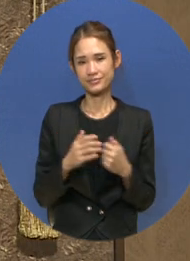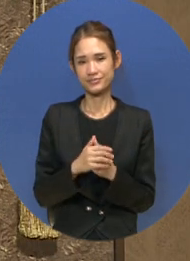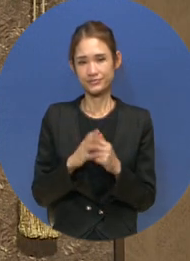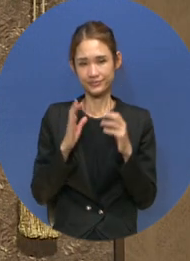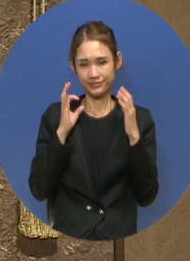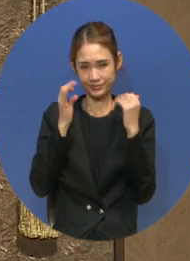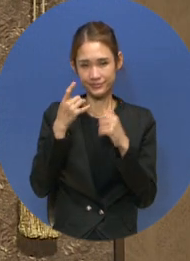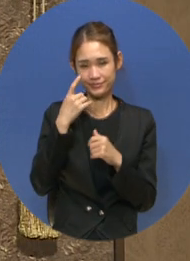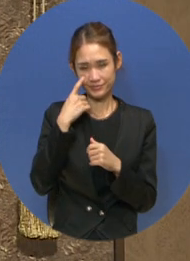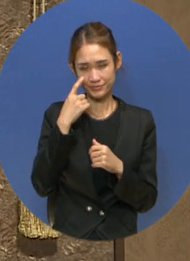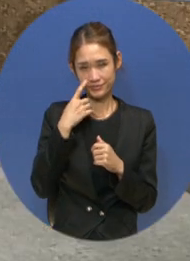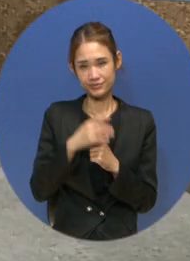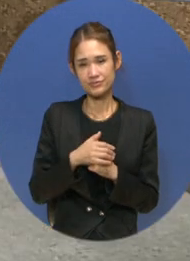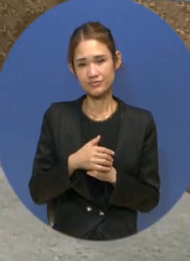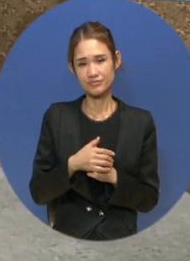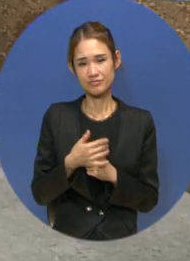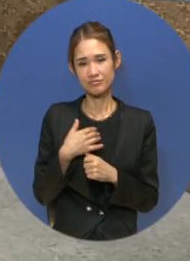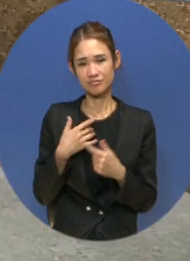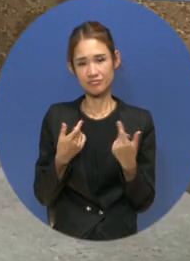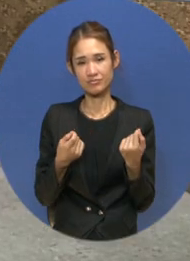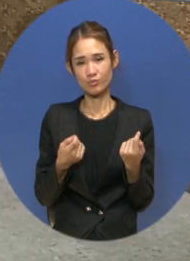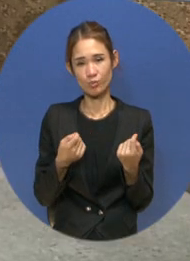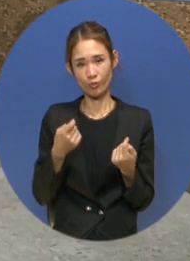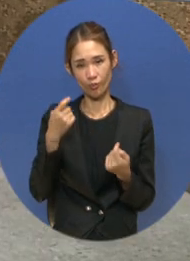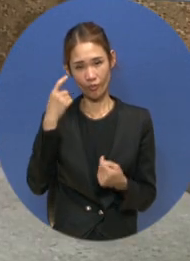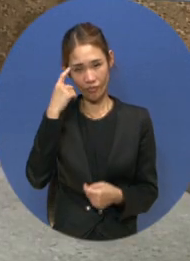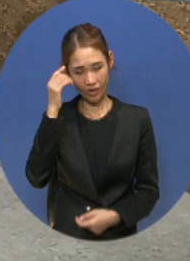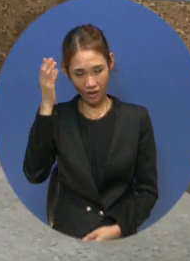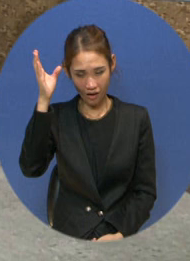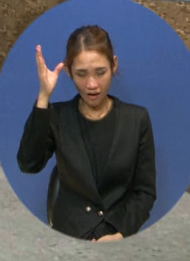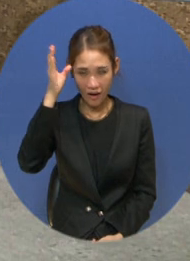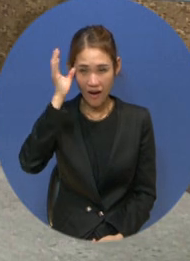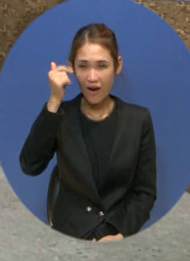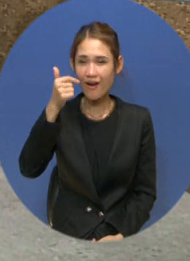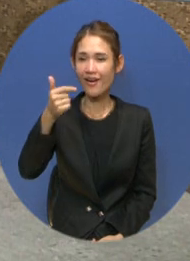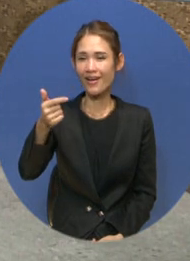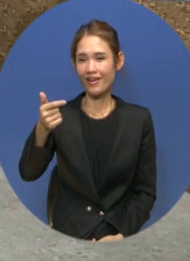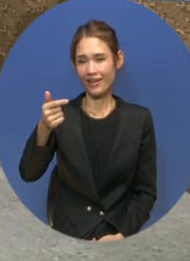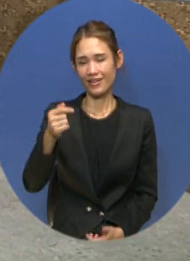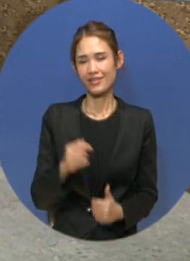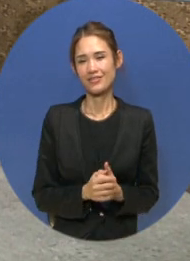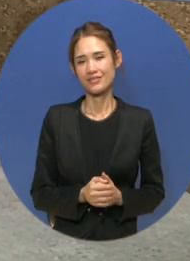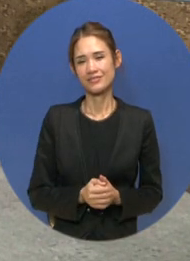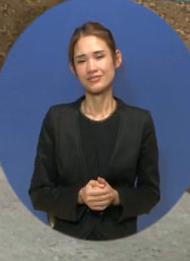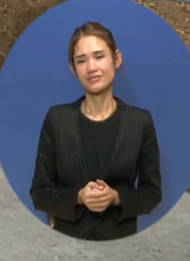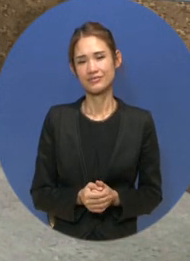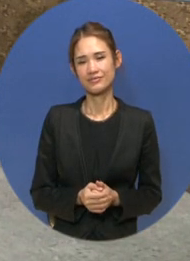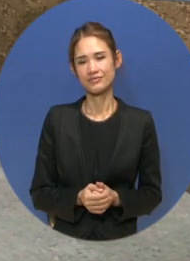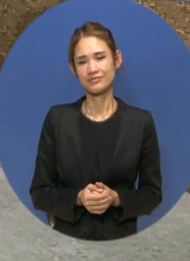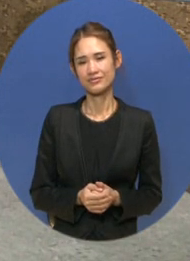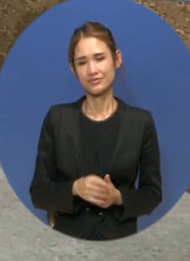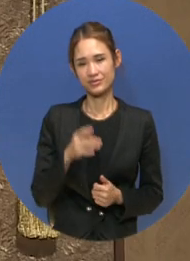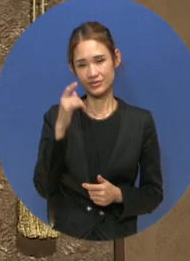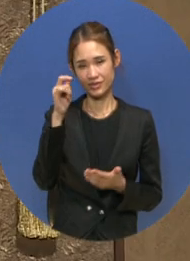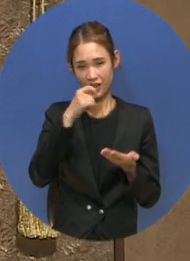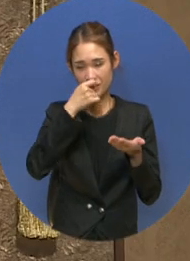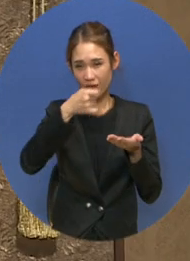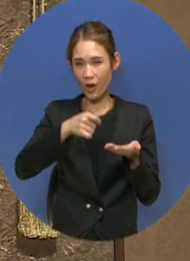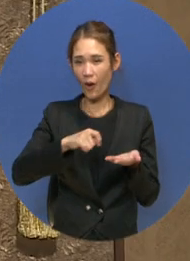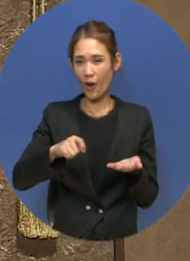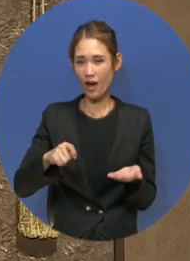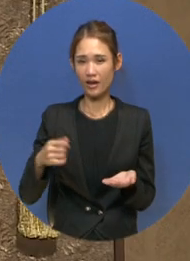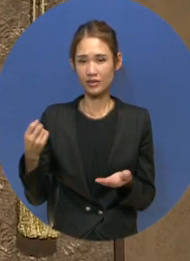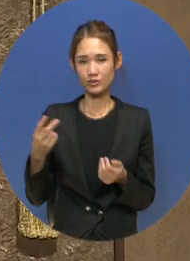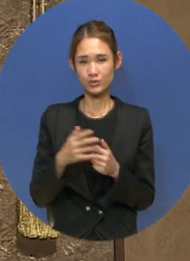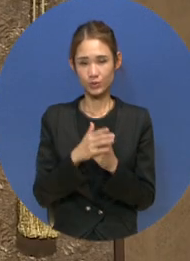저희가 노력을 하고 있습니다. 굉장히 저도 그 작품이 좀 기대되는데요. 네, 서예뿐만 아니라 뭐